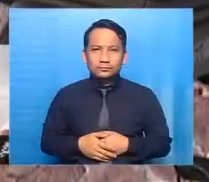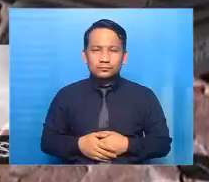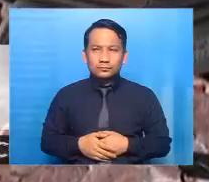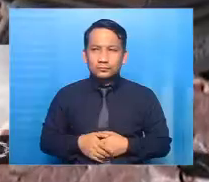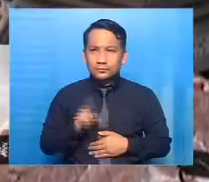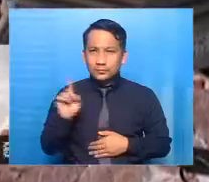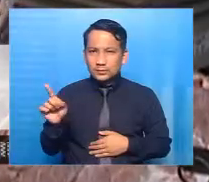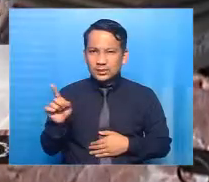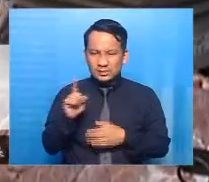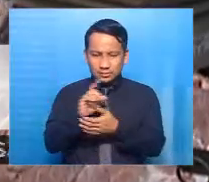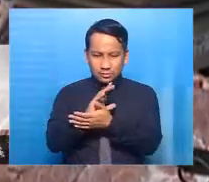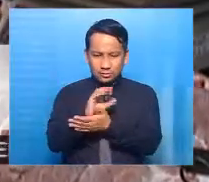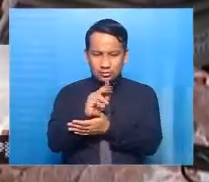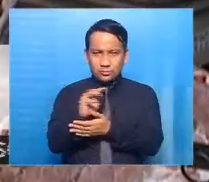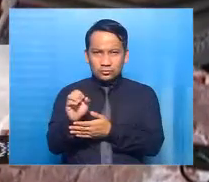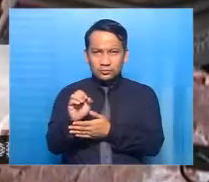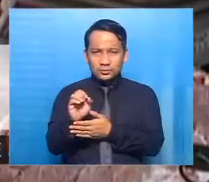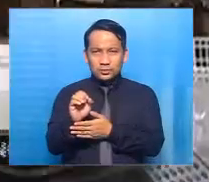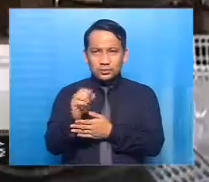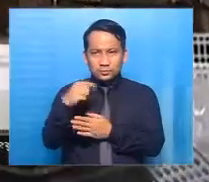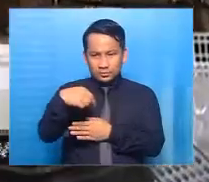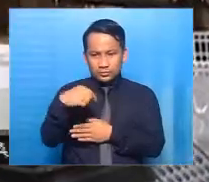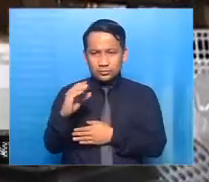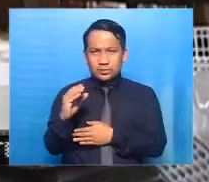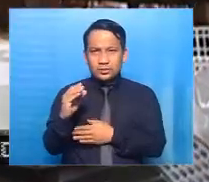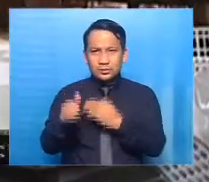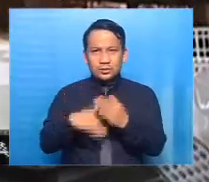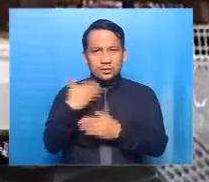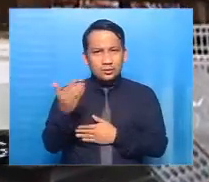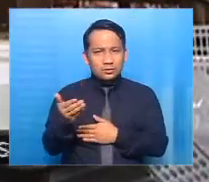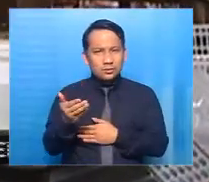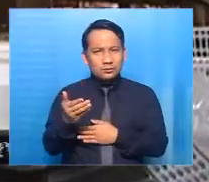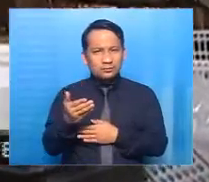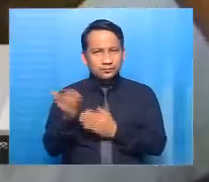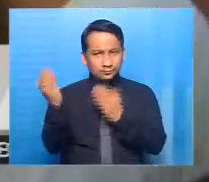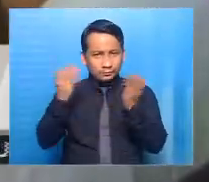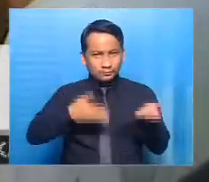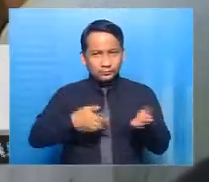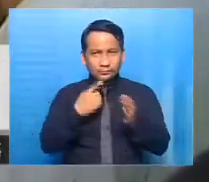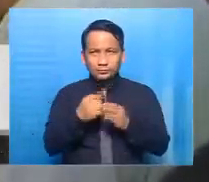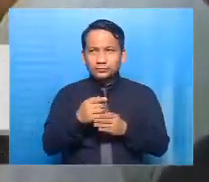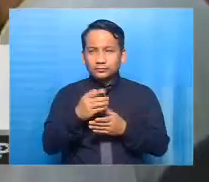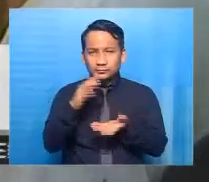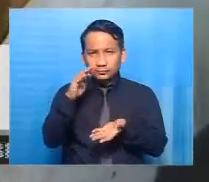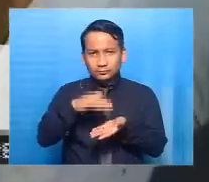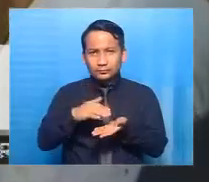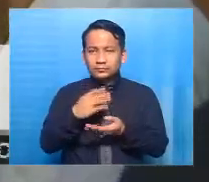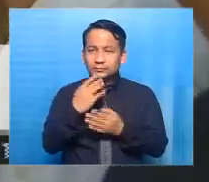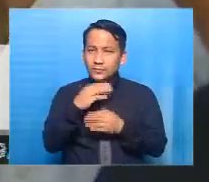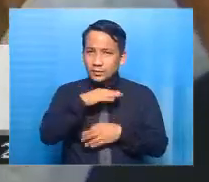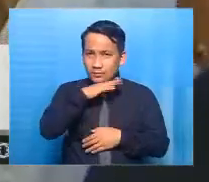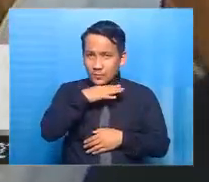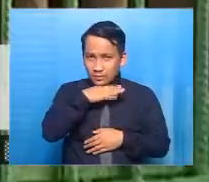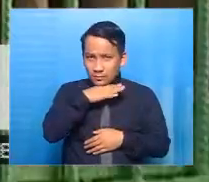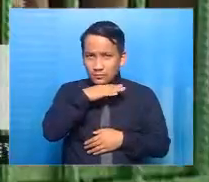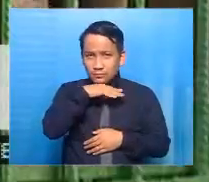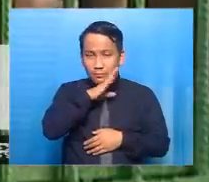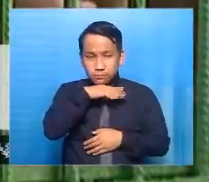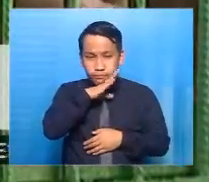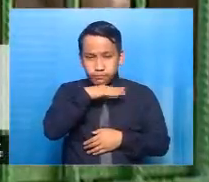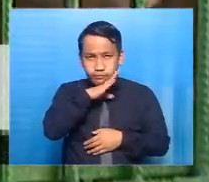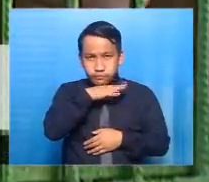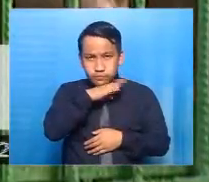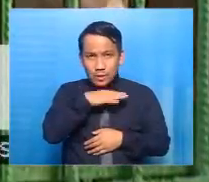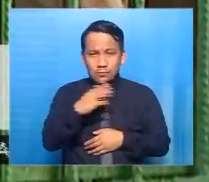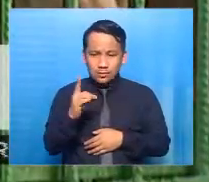Isa ang Commonwealth Market sa Quezon City sa mga dapat na binabagsakan ng murang baboy mula sa Department of Agriculture. Tulong